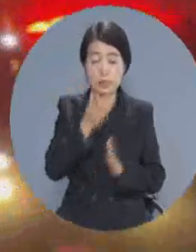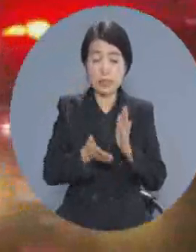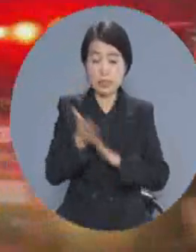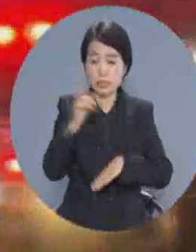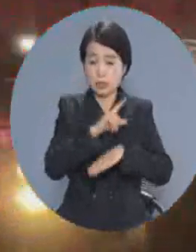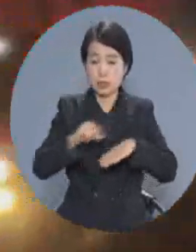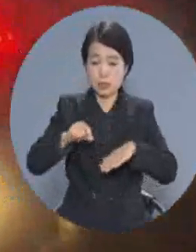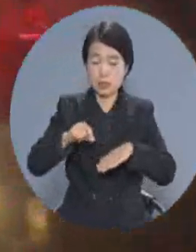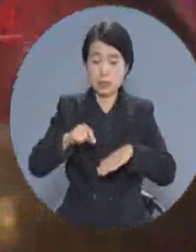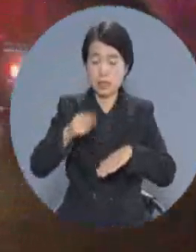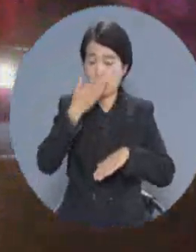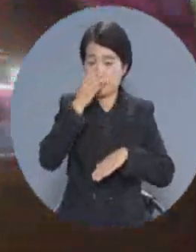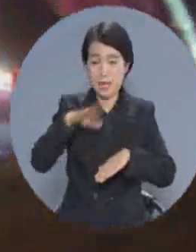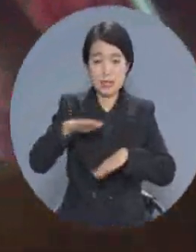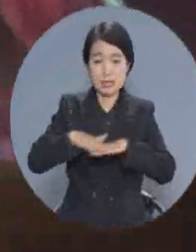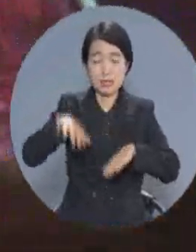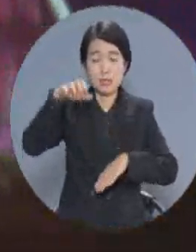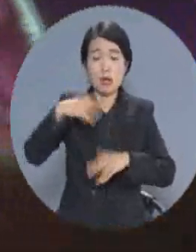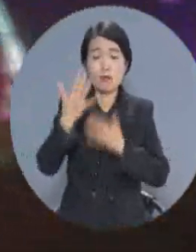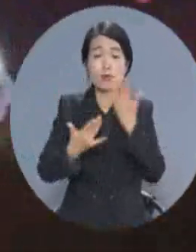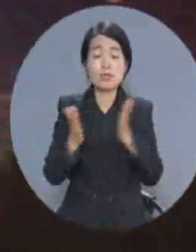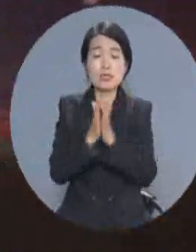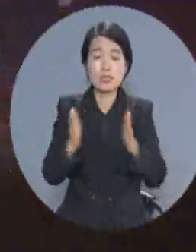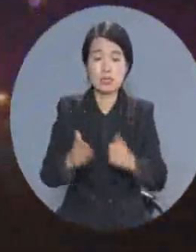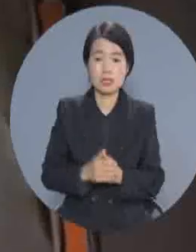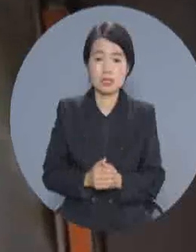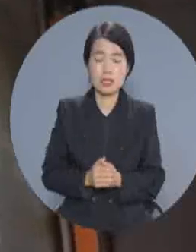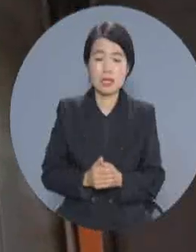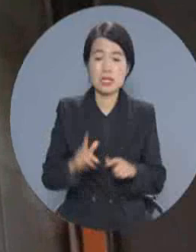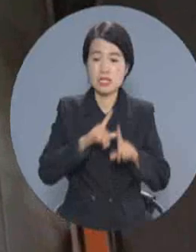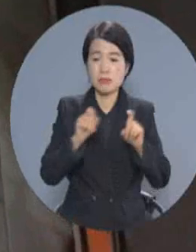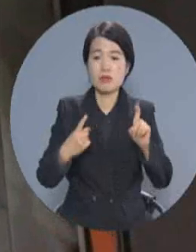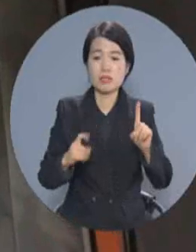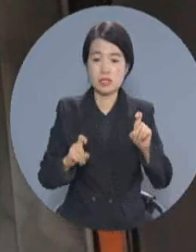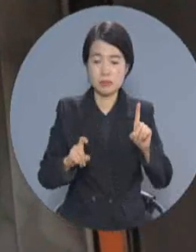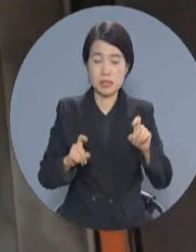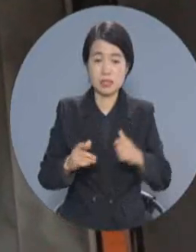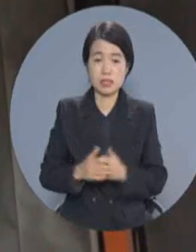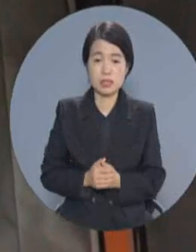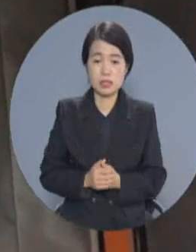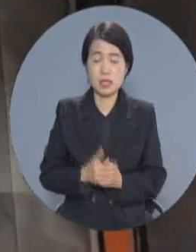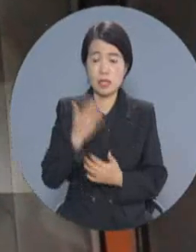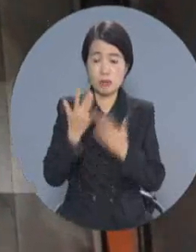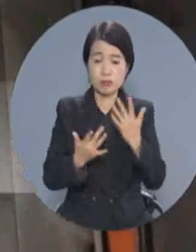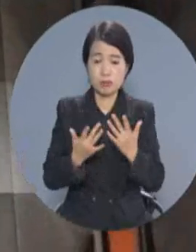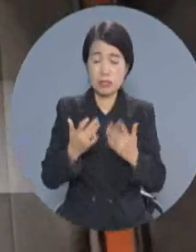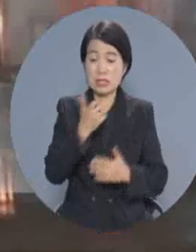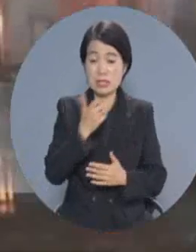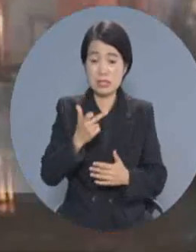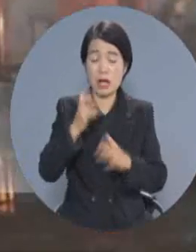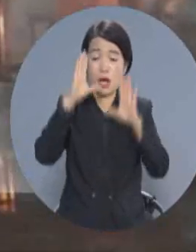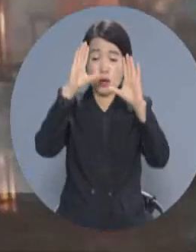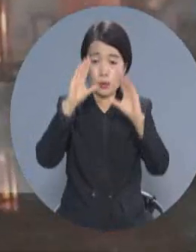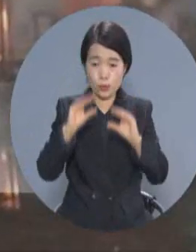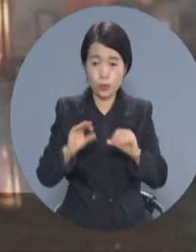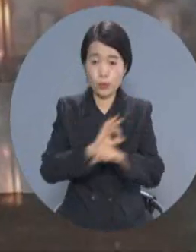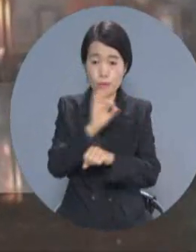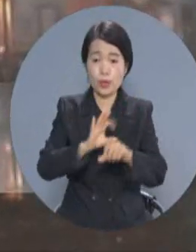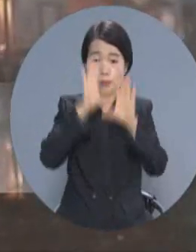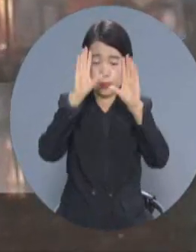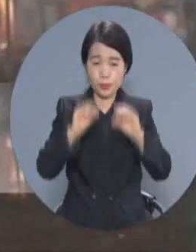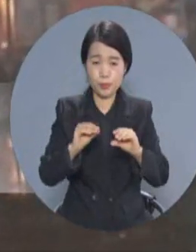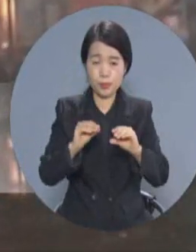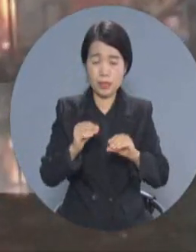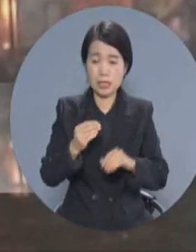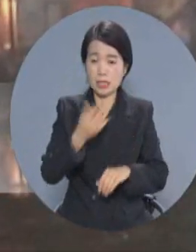주암면 자원순환센터에서 불이 시작된 건 지난 11일. 주된 불길은 10시간 만에 잡혔지만 쓰레기 더미에서